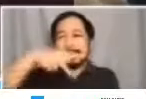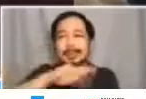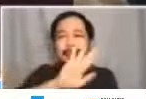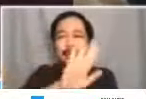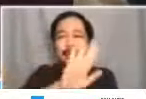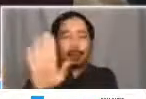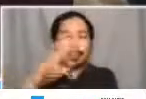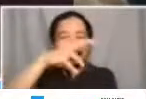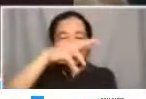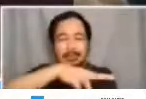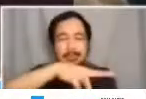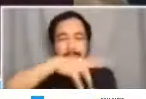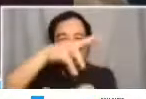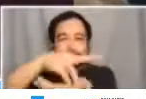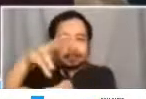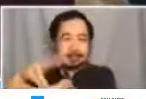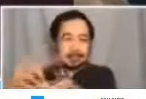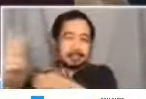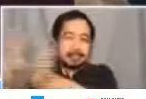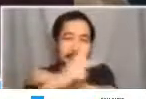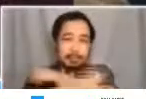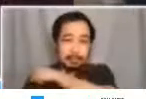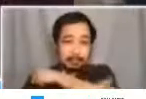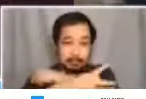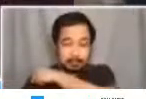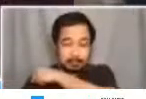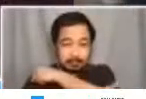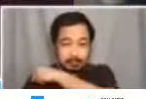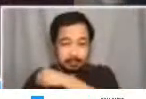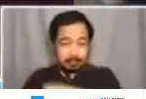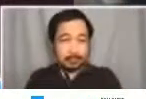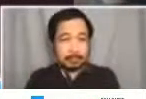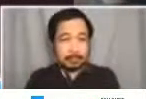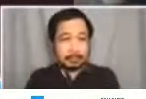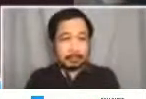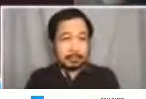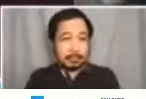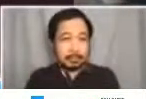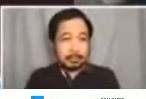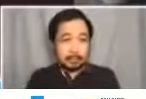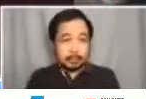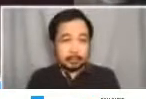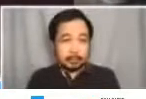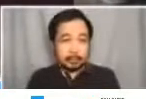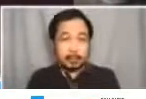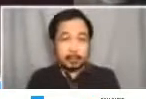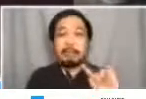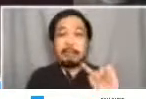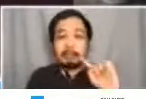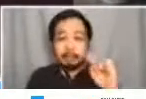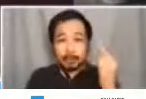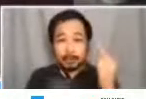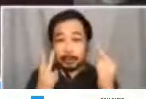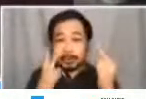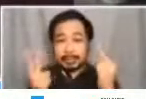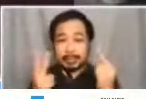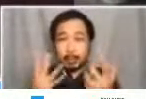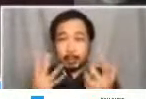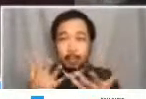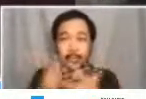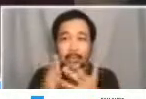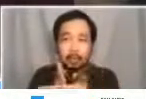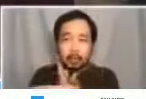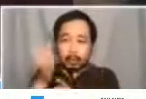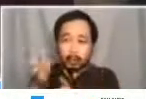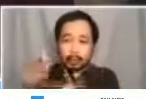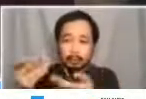ay upang maiwasan ang dami ng mga taong nagtutungo sa munisipyo at matiyak na naobserba ng maayos ang social